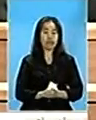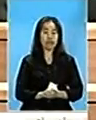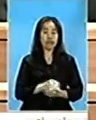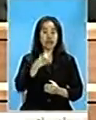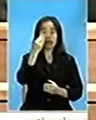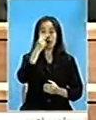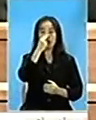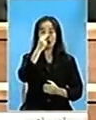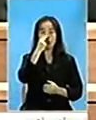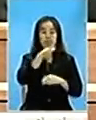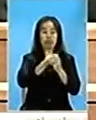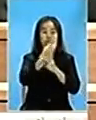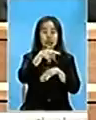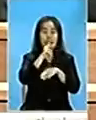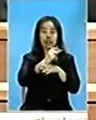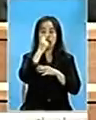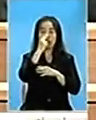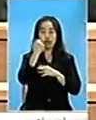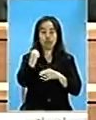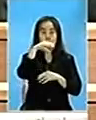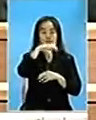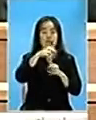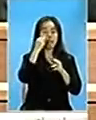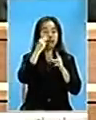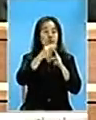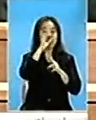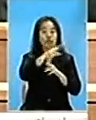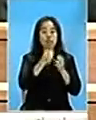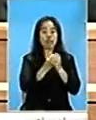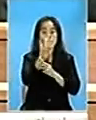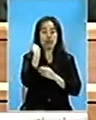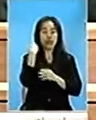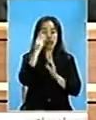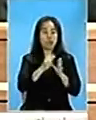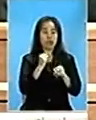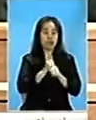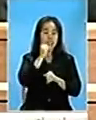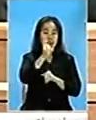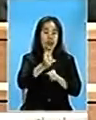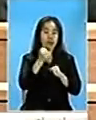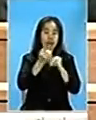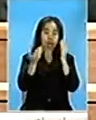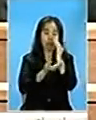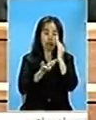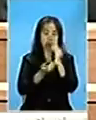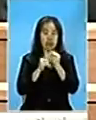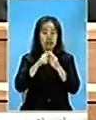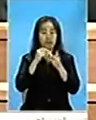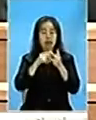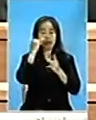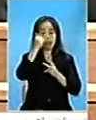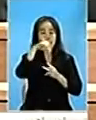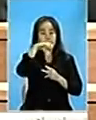ราไปดูในเขตพื้นที่ของท่านประธานหรือของผมวันนี้คนที่บุกรุกป่าสงวนคนที่รุกล้ำที่สาธารณ